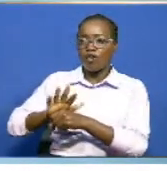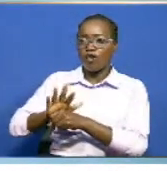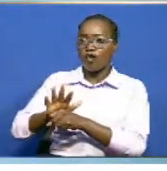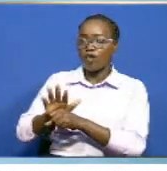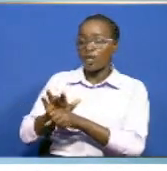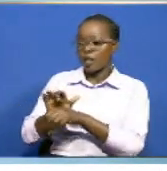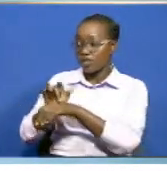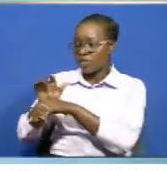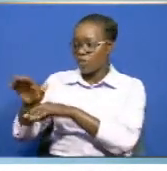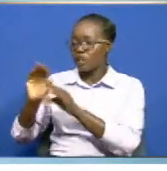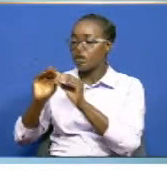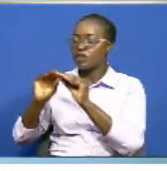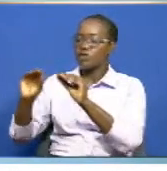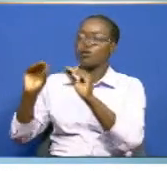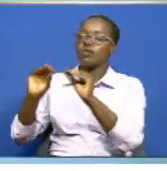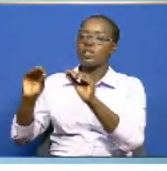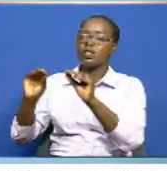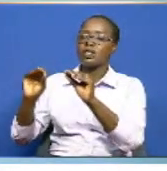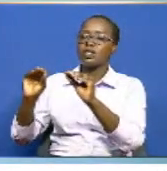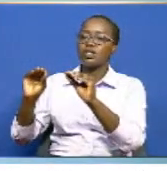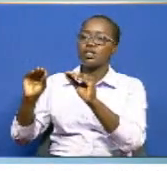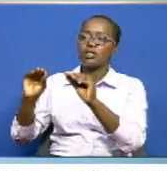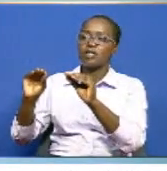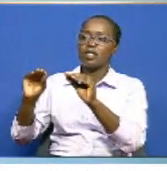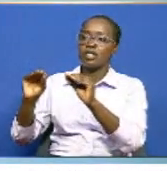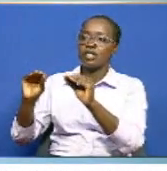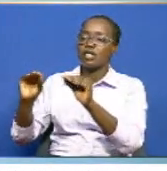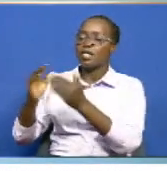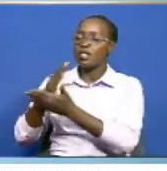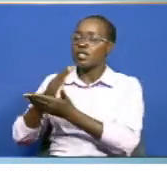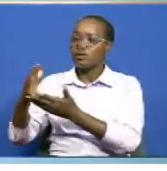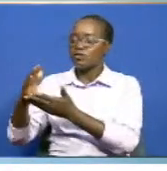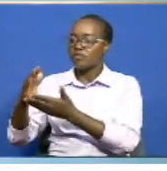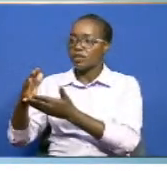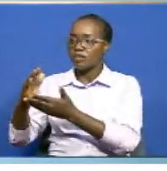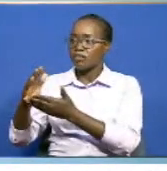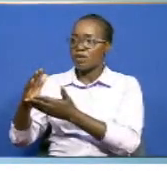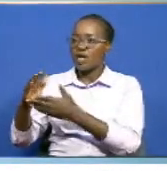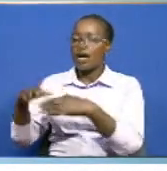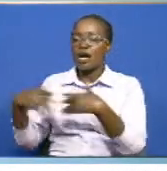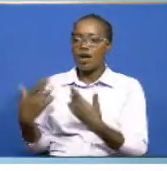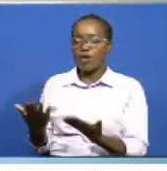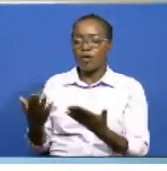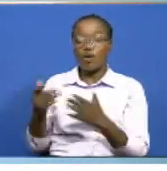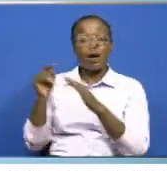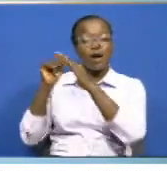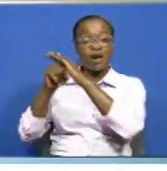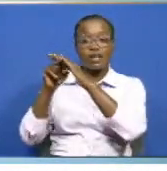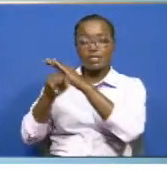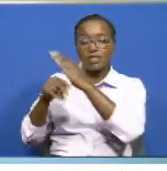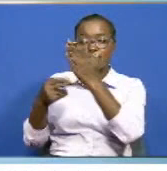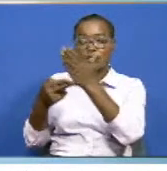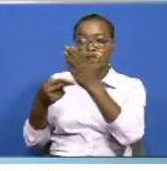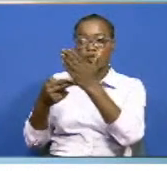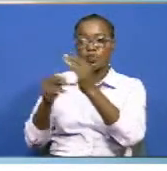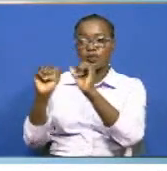kufunza wananchi pande tofauti za hii nchi vile wanaweza pata access ya